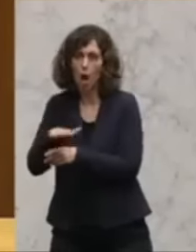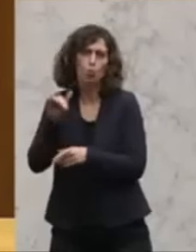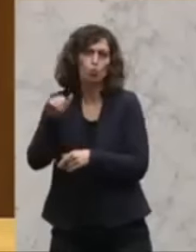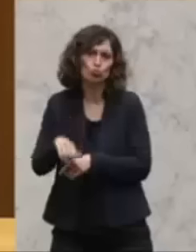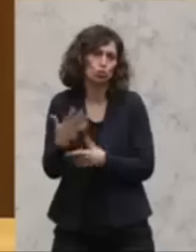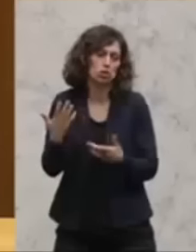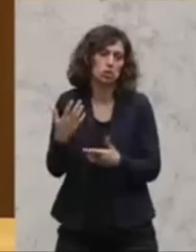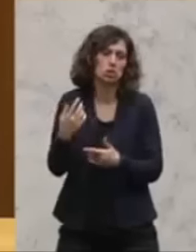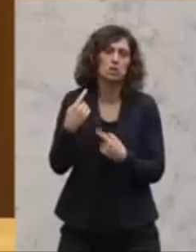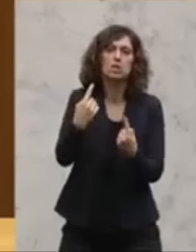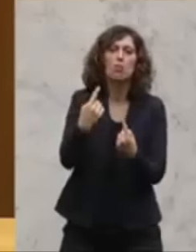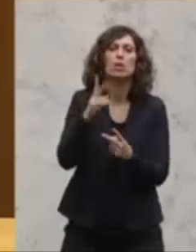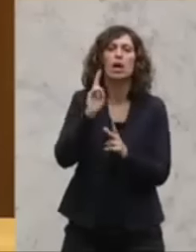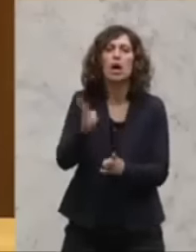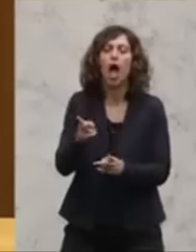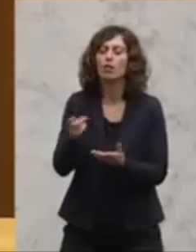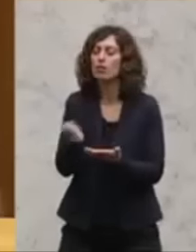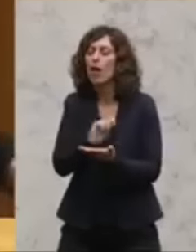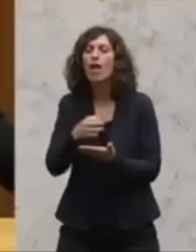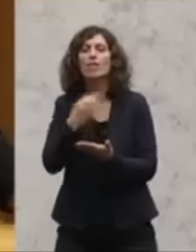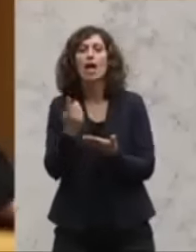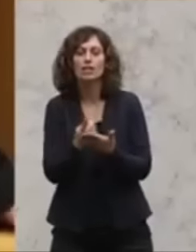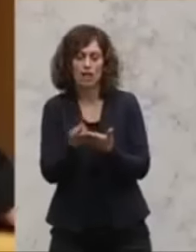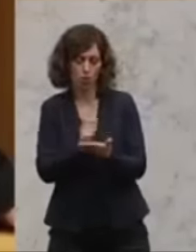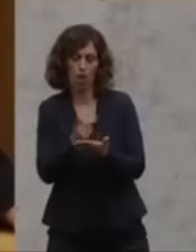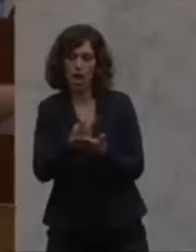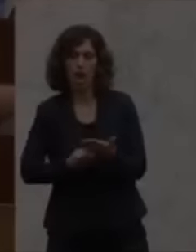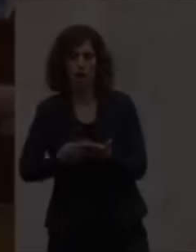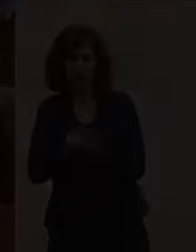will, muss ja nur einschlägige Tageszeitungen, Magazine und so weiter lesen.